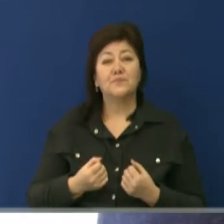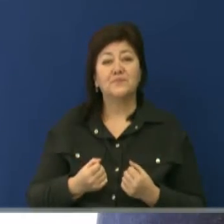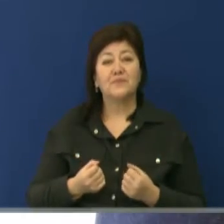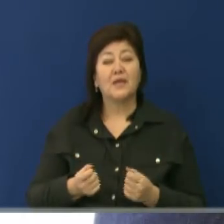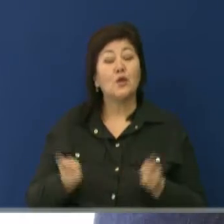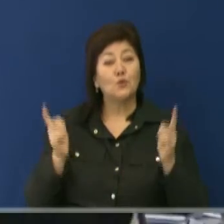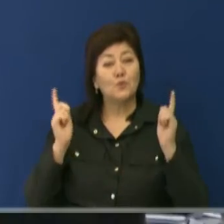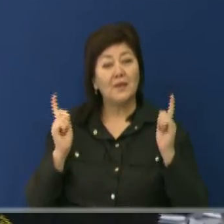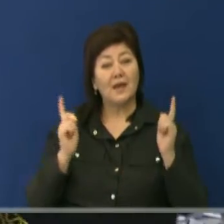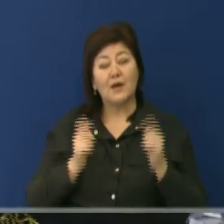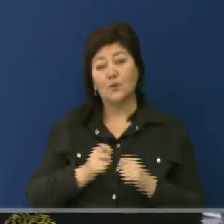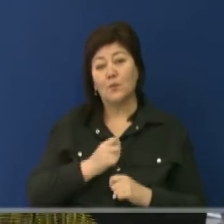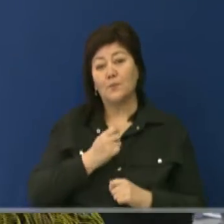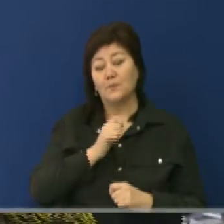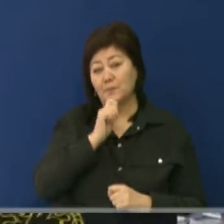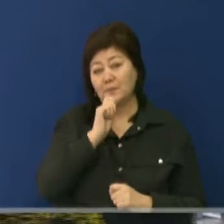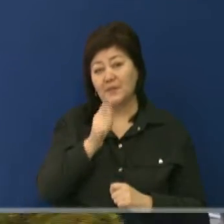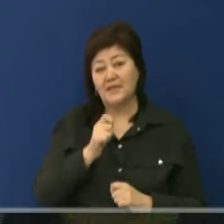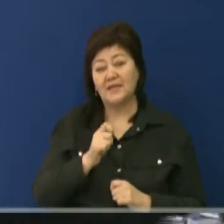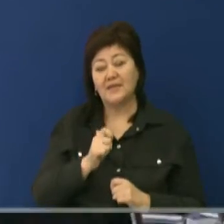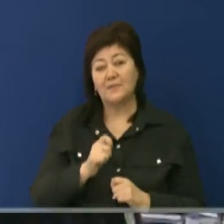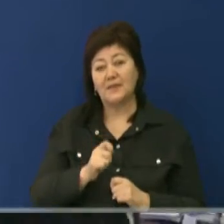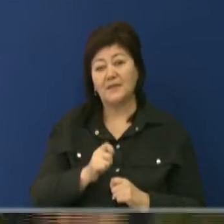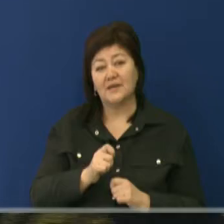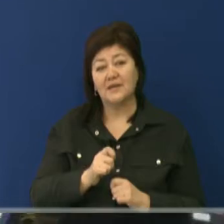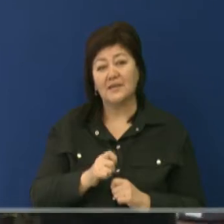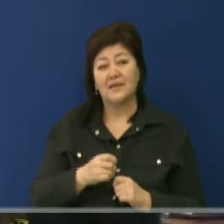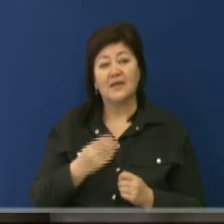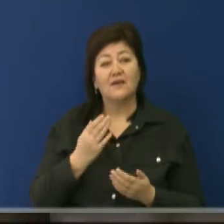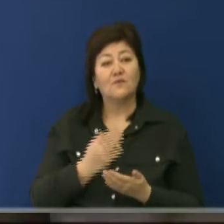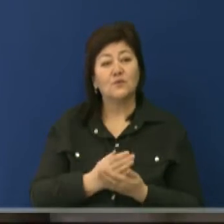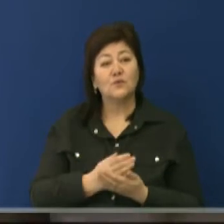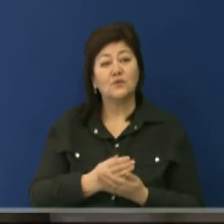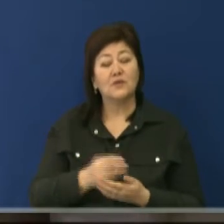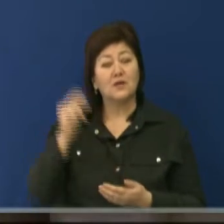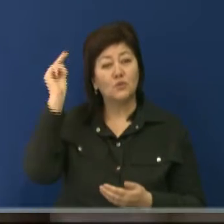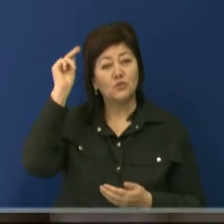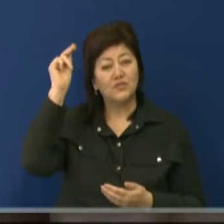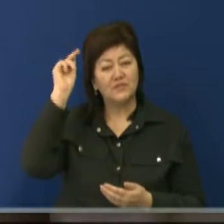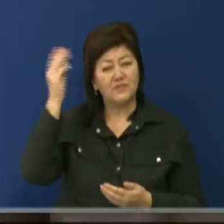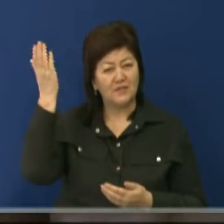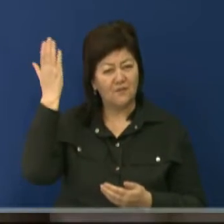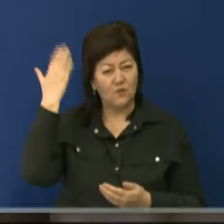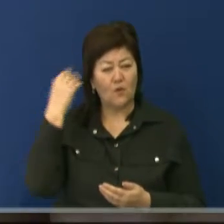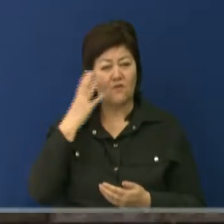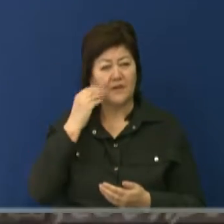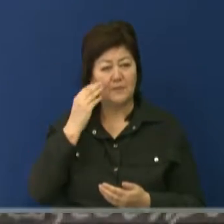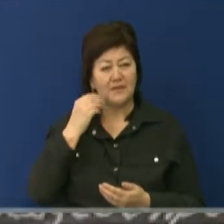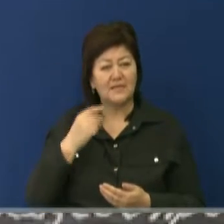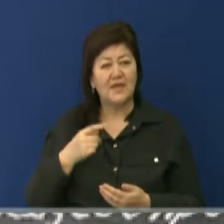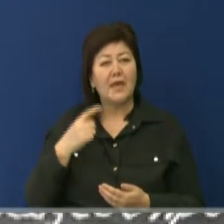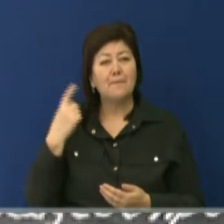мен сыйлықтар табыс етілді. Ром Хасанович Алматыдағы Қазақ мемлекеттік дене шынықтыру институтының студенті бола тұра алғаш